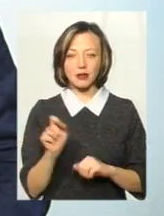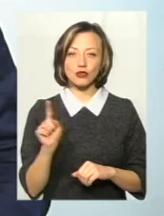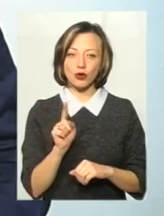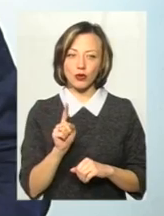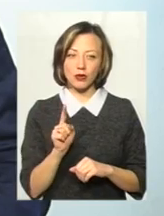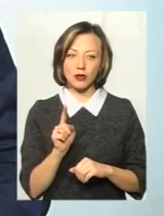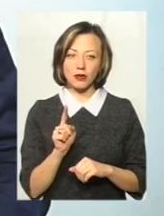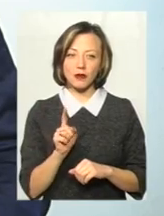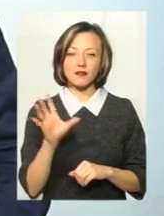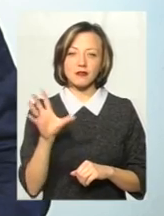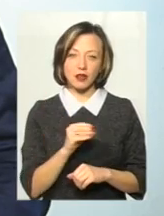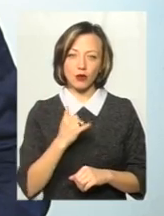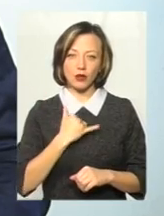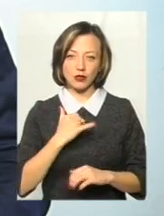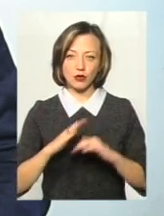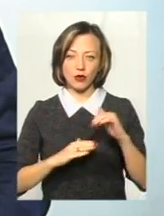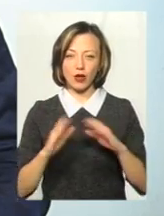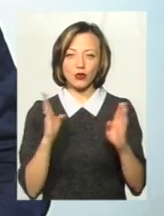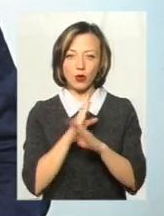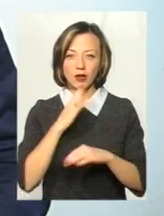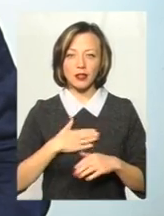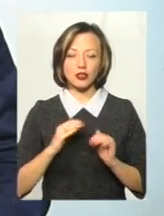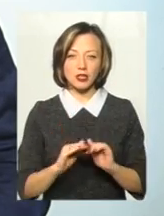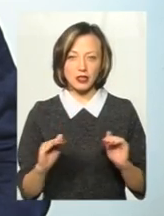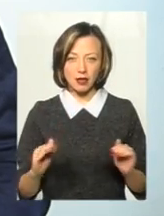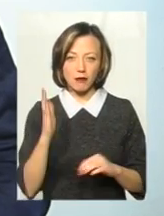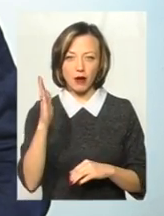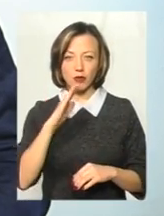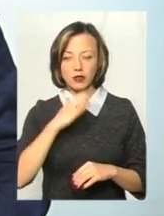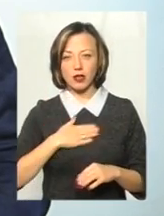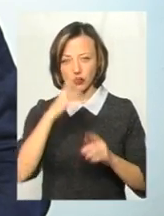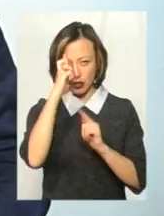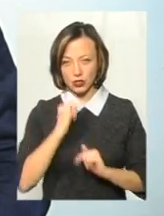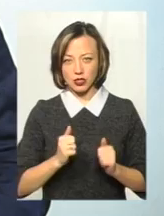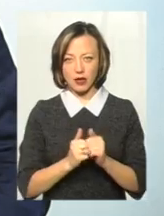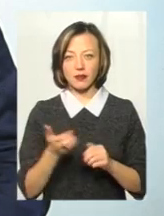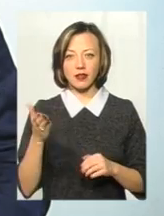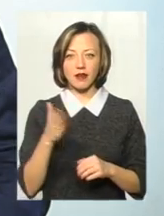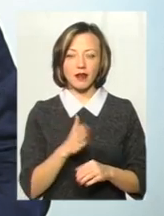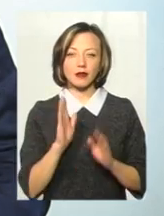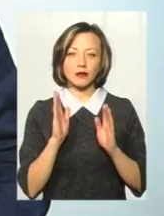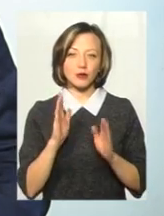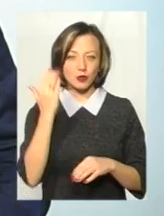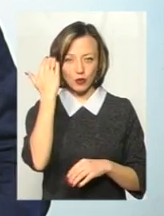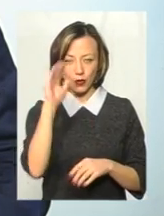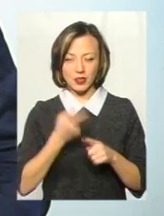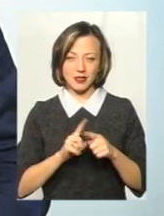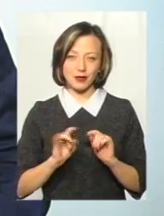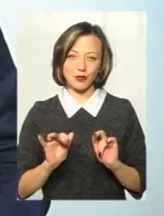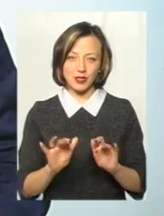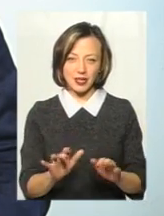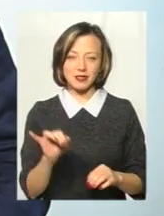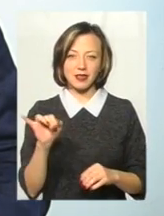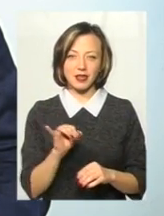що все в наших руках, доля наших дітей, майбутнє нашої держави. Давайте не будемо сторонні цих процесів